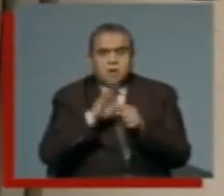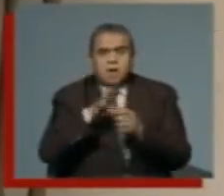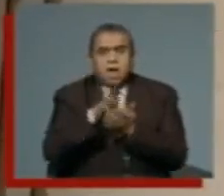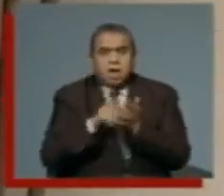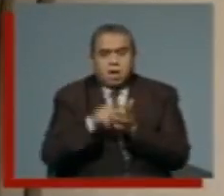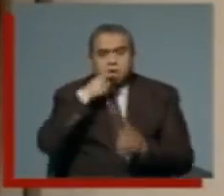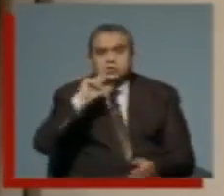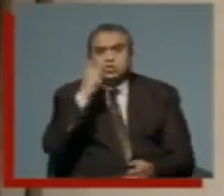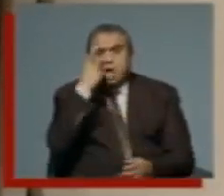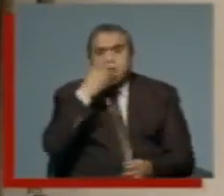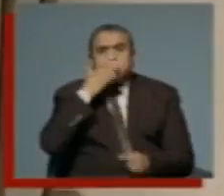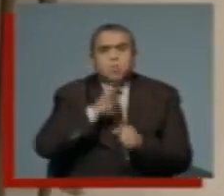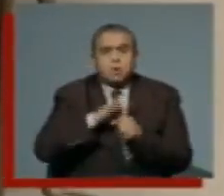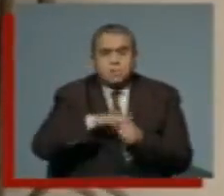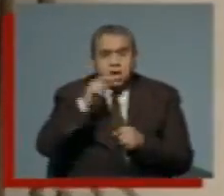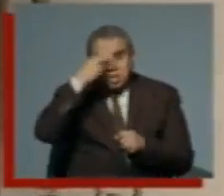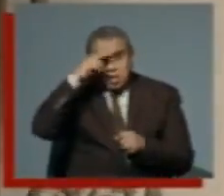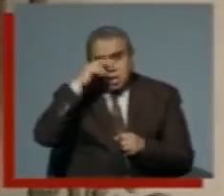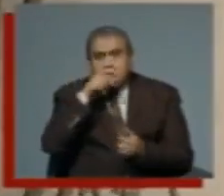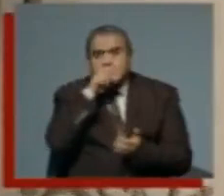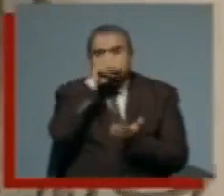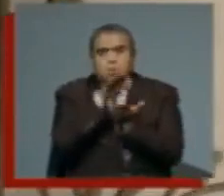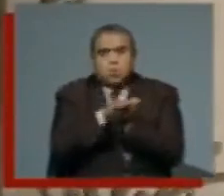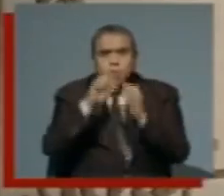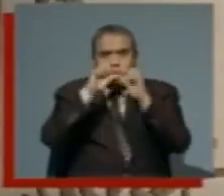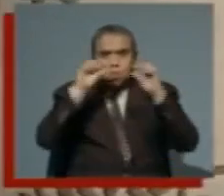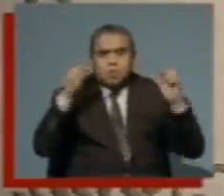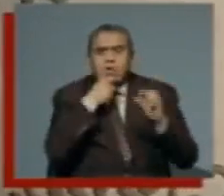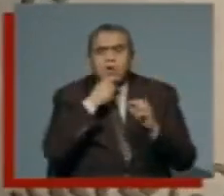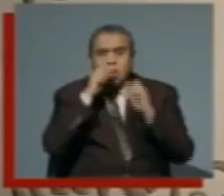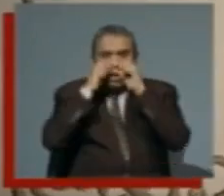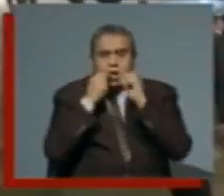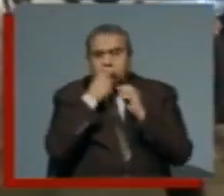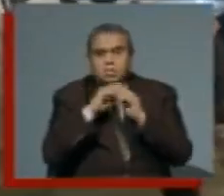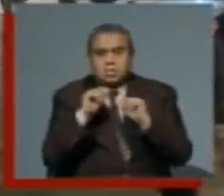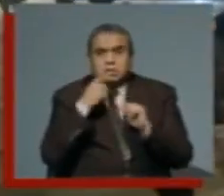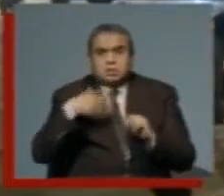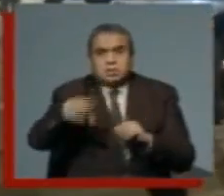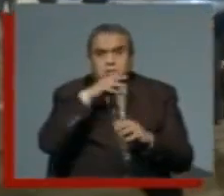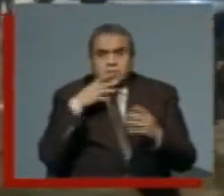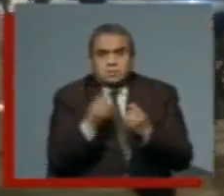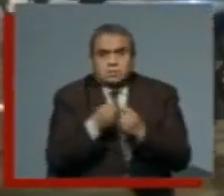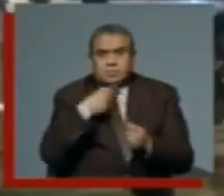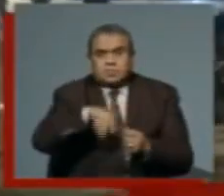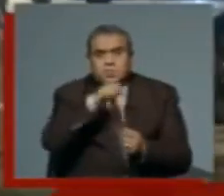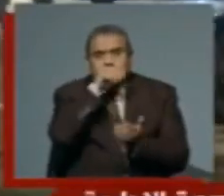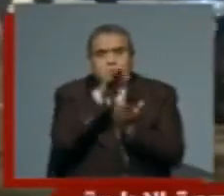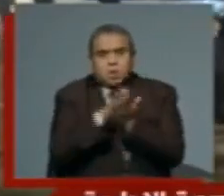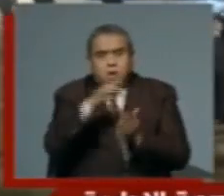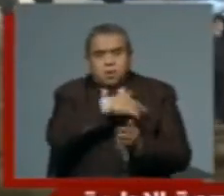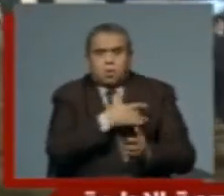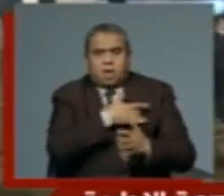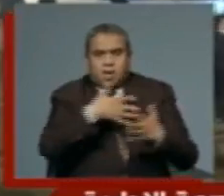القران في الشهر الذي نلتفه جميعا حول كتاب الله سبحانه وتعالى